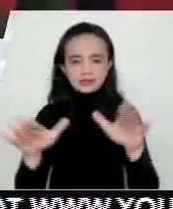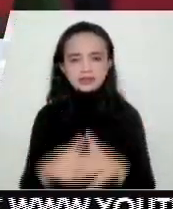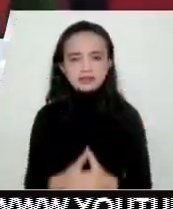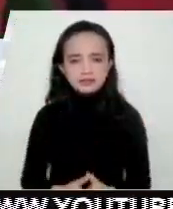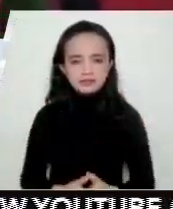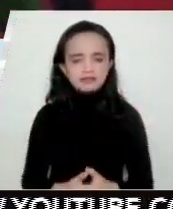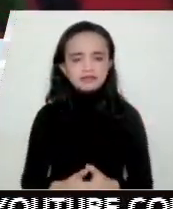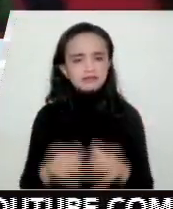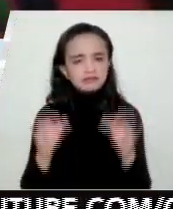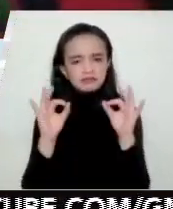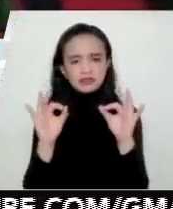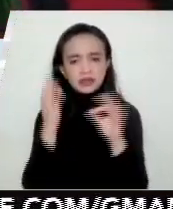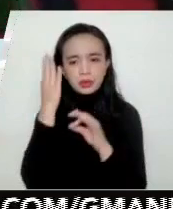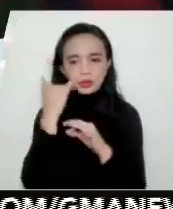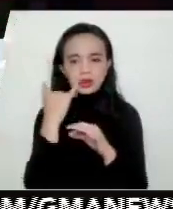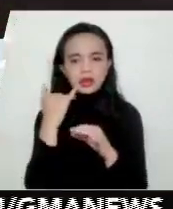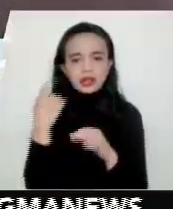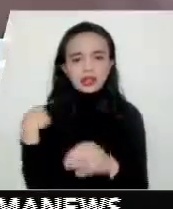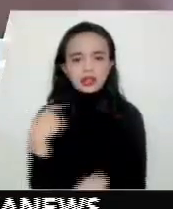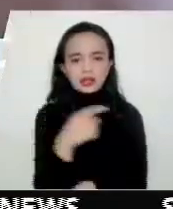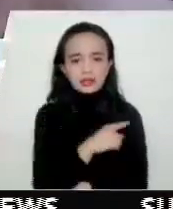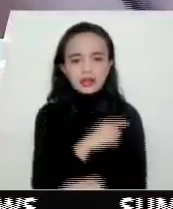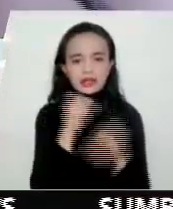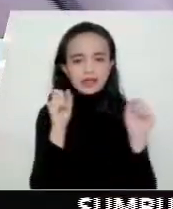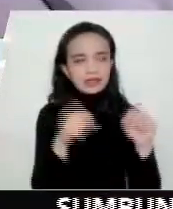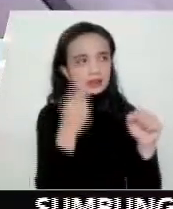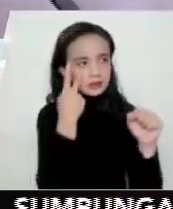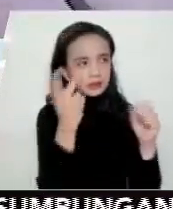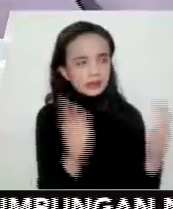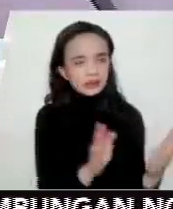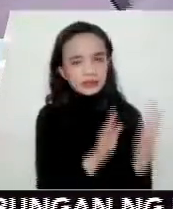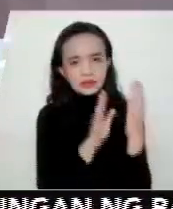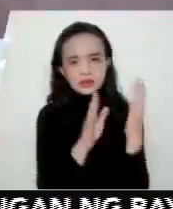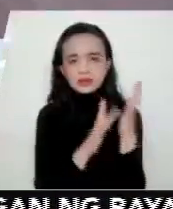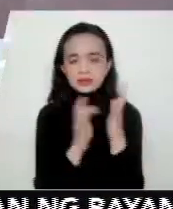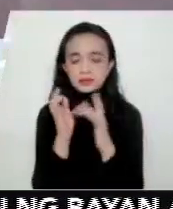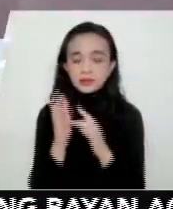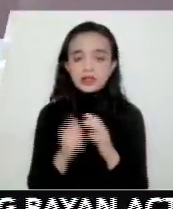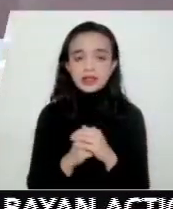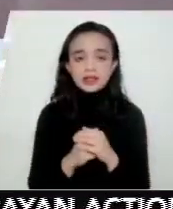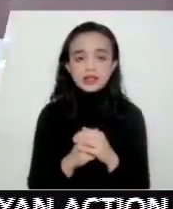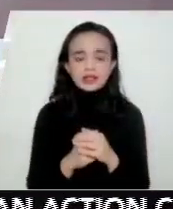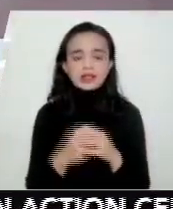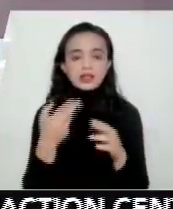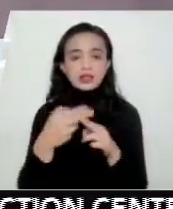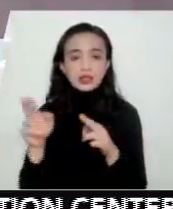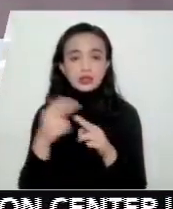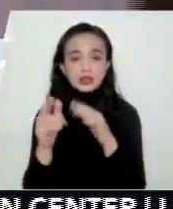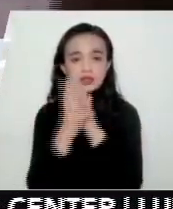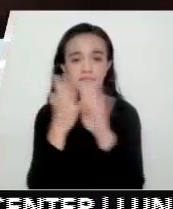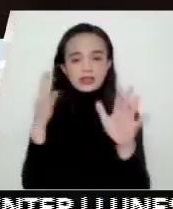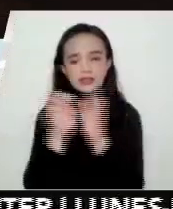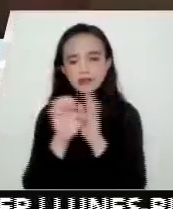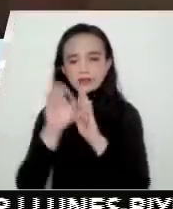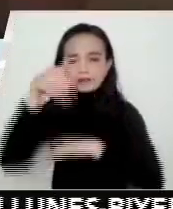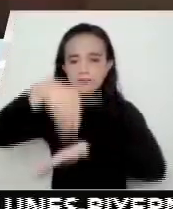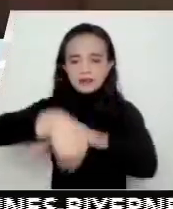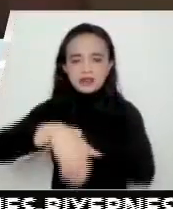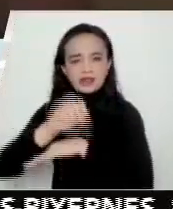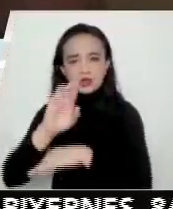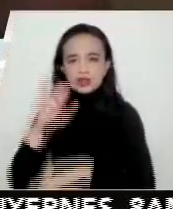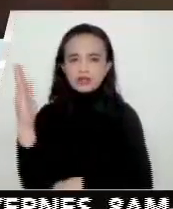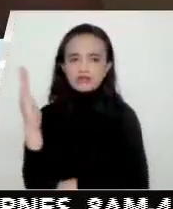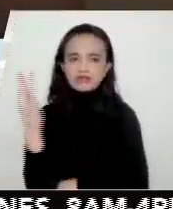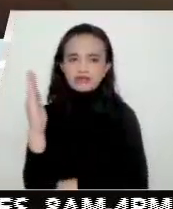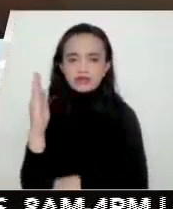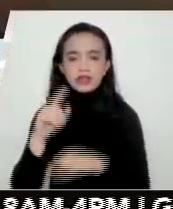po makakalik po kami sa Nazareno. May mga oras na maikli ang pila gaya ng malalim na gabi o gitnang tanghali, pero